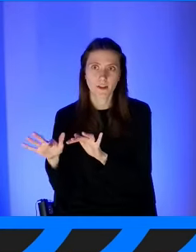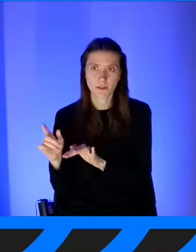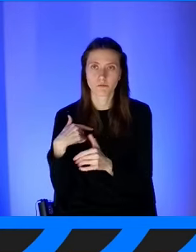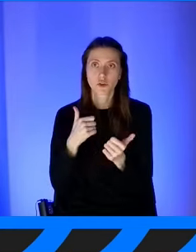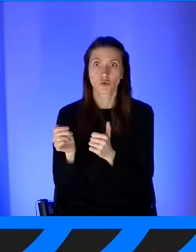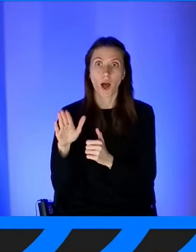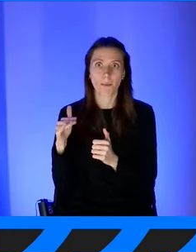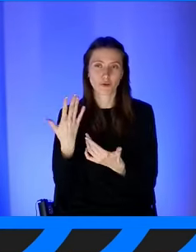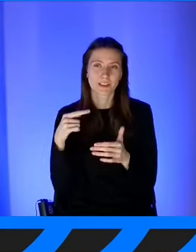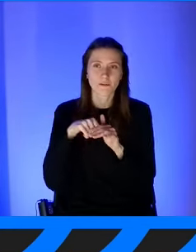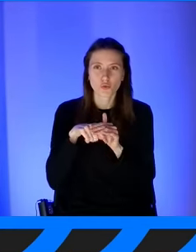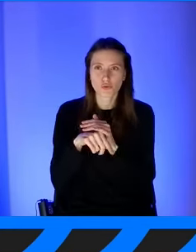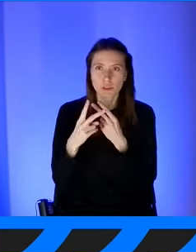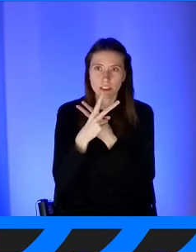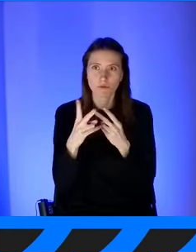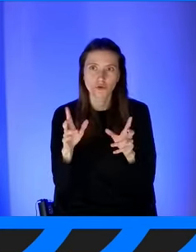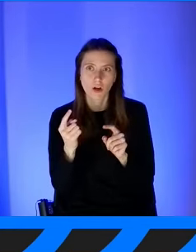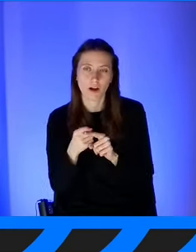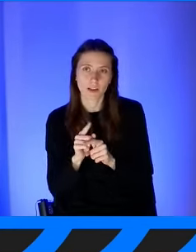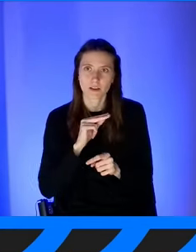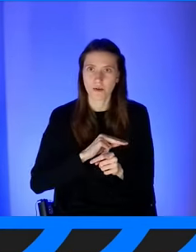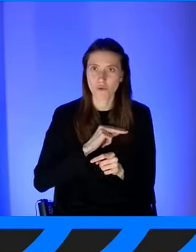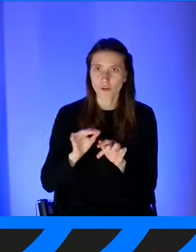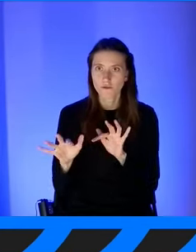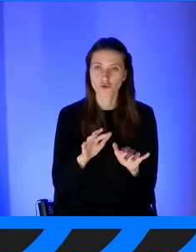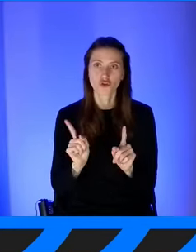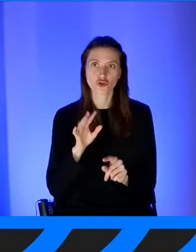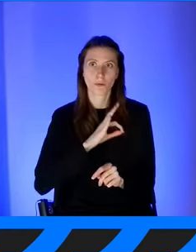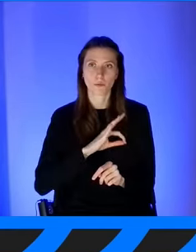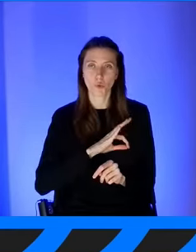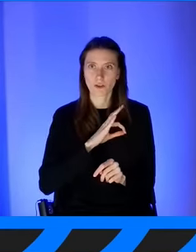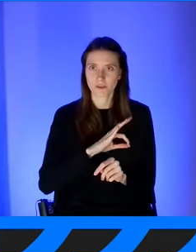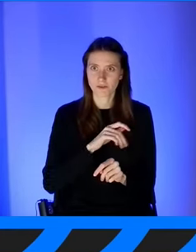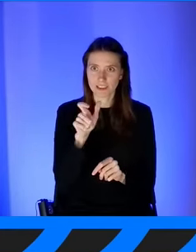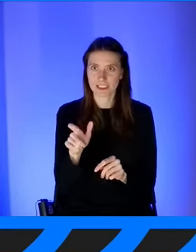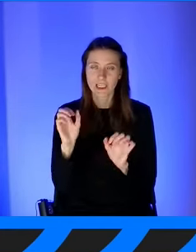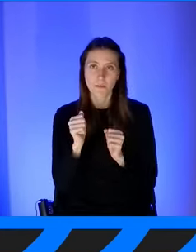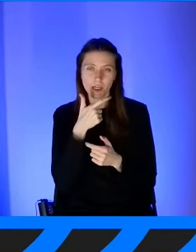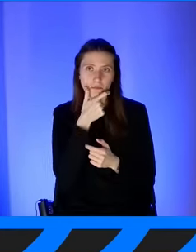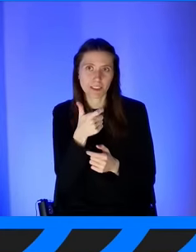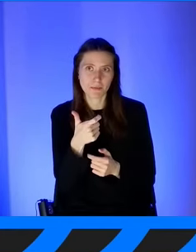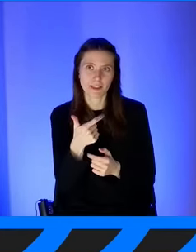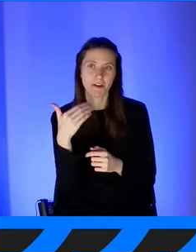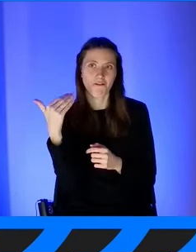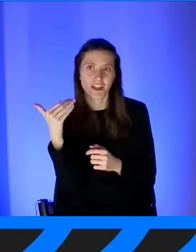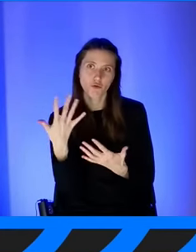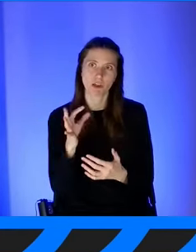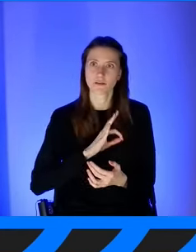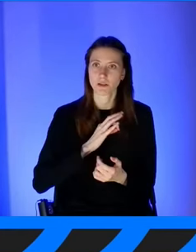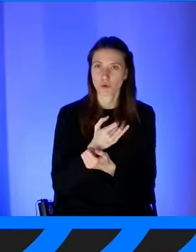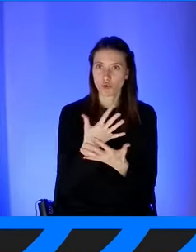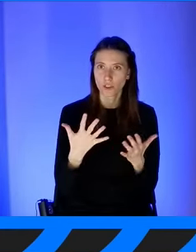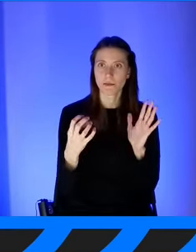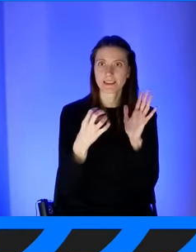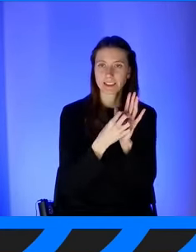функционирует для того чтобы там пользователи могли посмотреть видео там или ещё какими-то воспользоваться сервисами становится